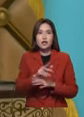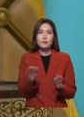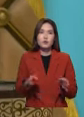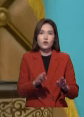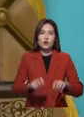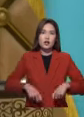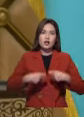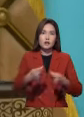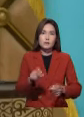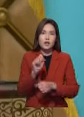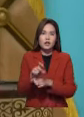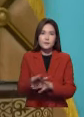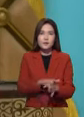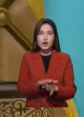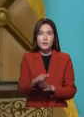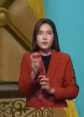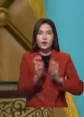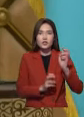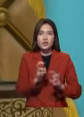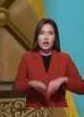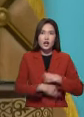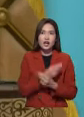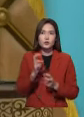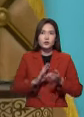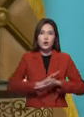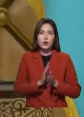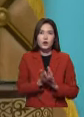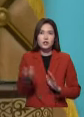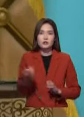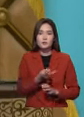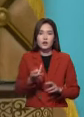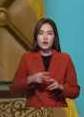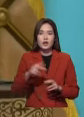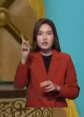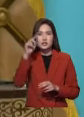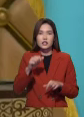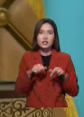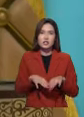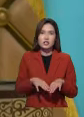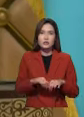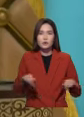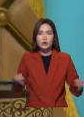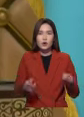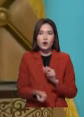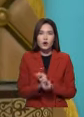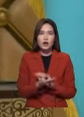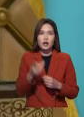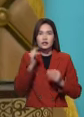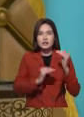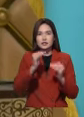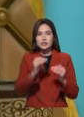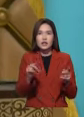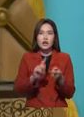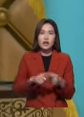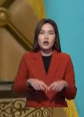тапсырмасын орындау мақсатында шикізат өндіруші мен қайта өңдеуші арасында келісімдерді міндетті түрде бекіту тетігі пысықталып жатыр. Жаңа тәсіл шикізатты елден тыс